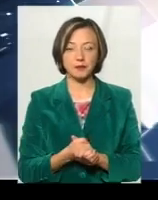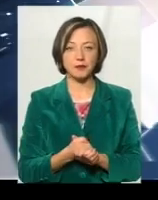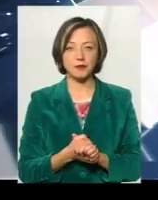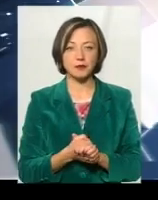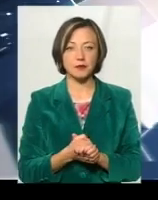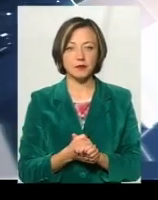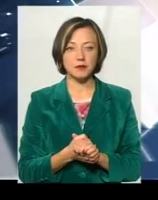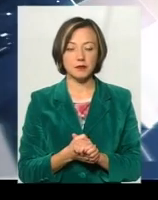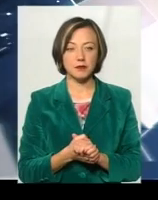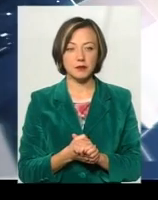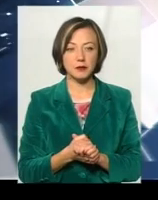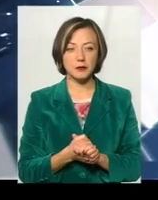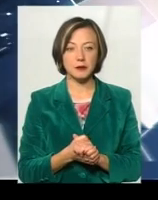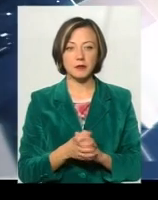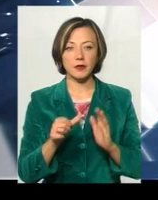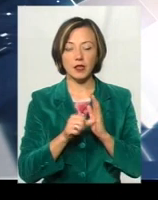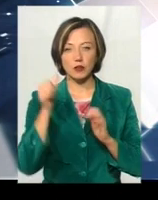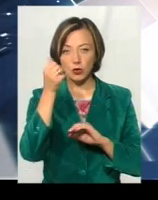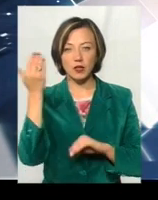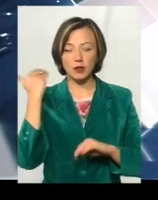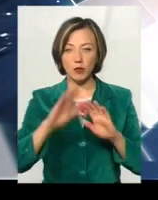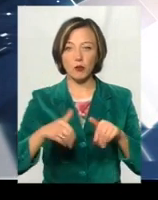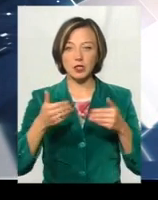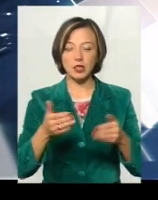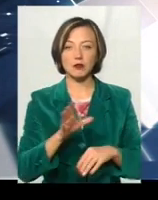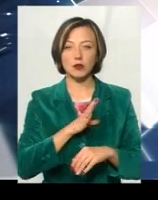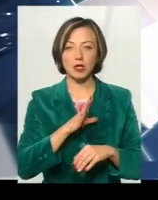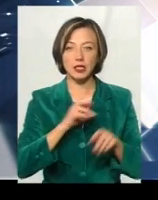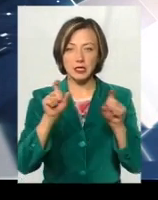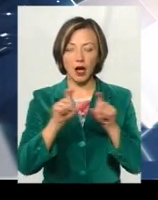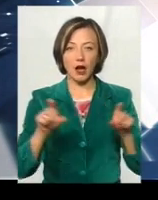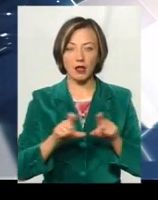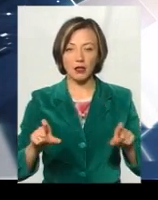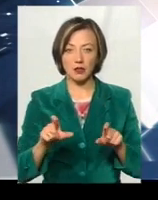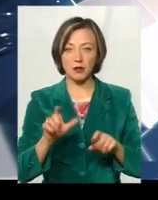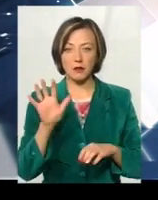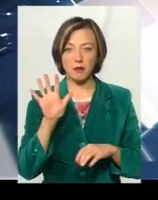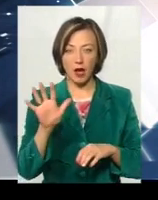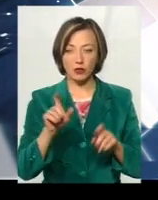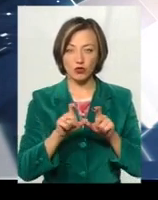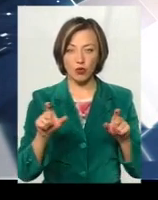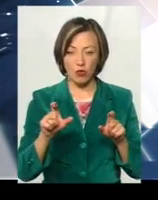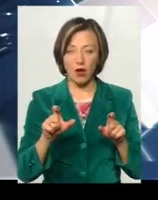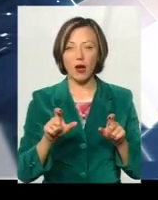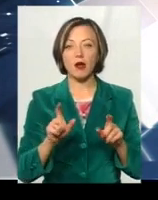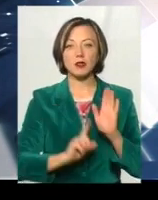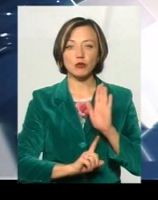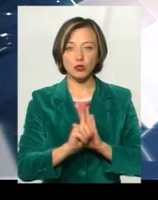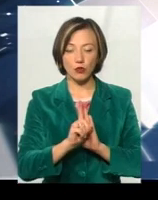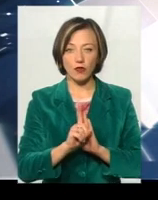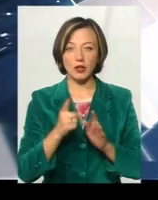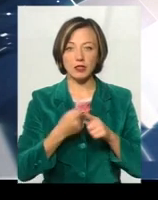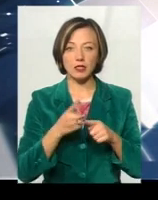Дякую. 5 років назад це була пропозиція, значить, закладів у нас 5-ї школи, гімназії. Ми започаткували